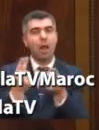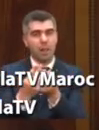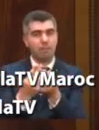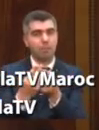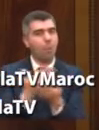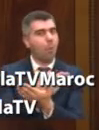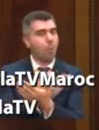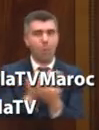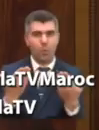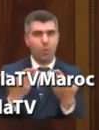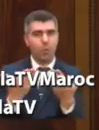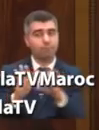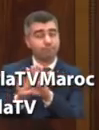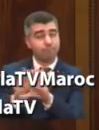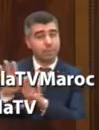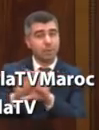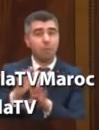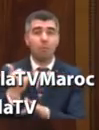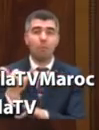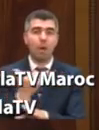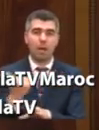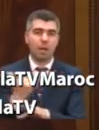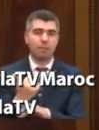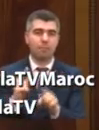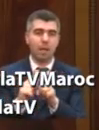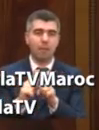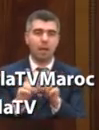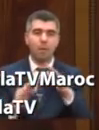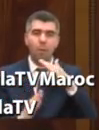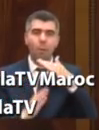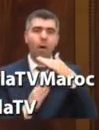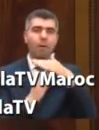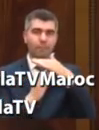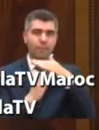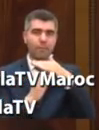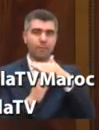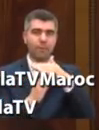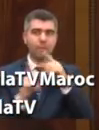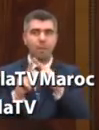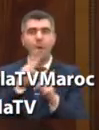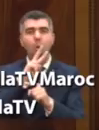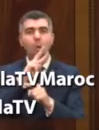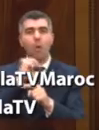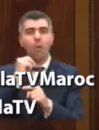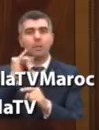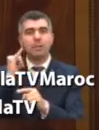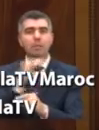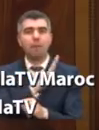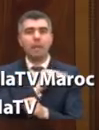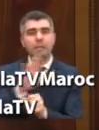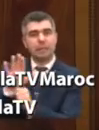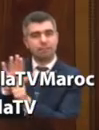كل آلياته من أجل وقف كل ممارسات العدوان الصهيوني ضد